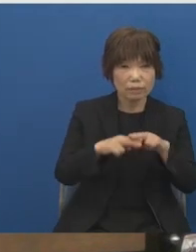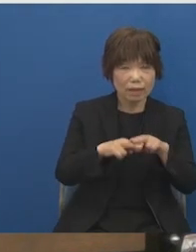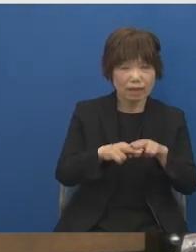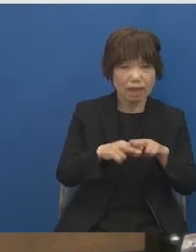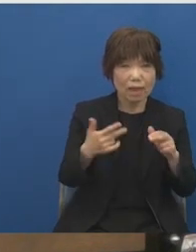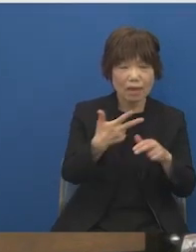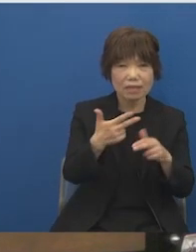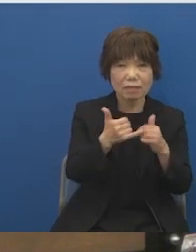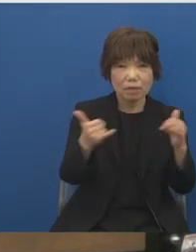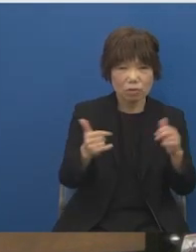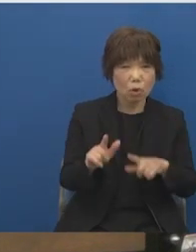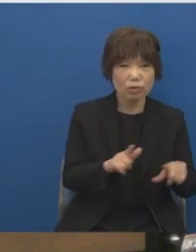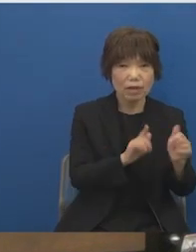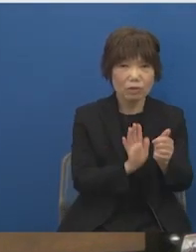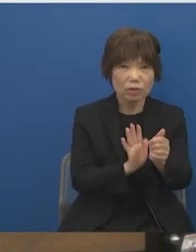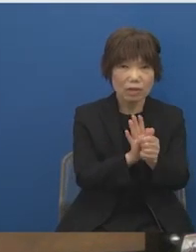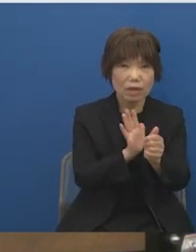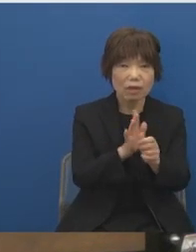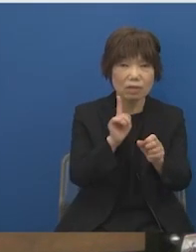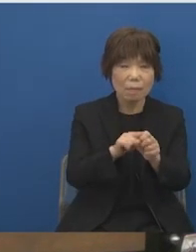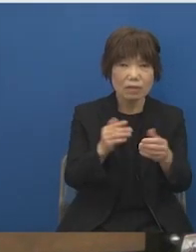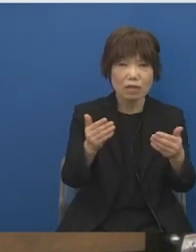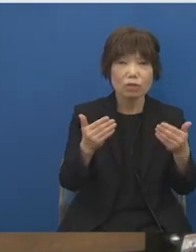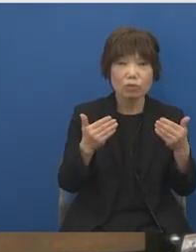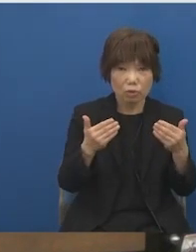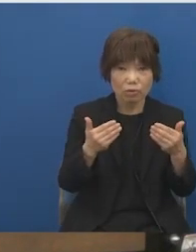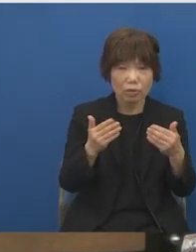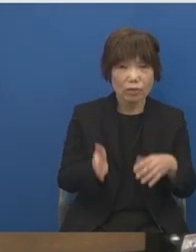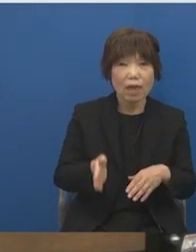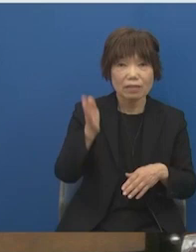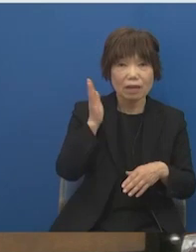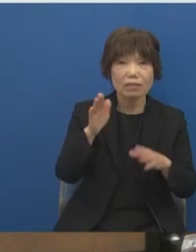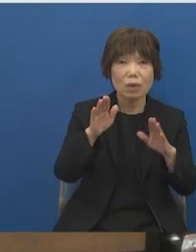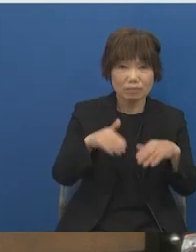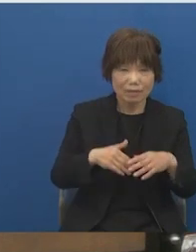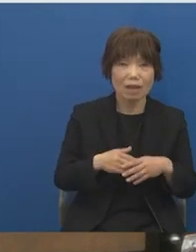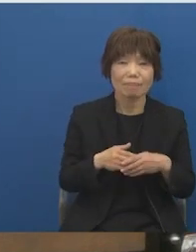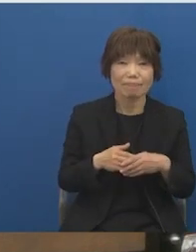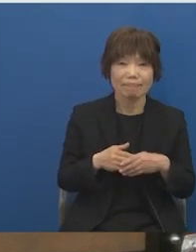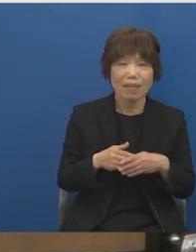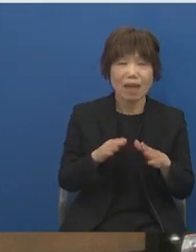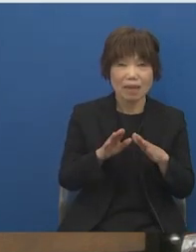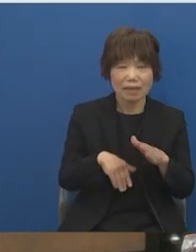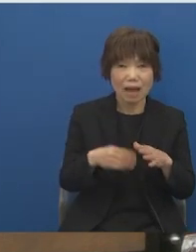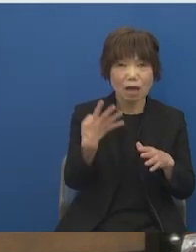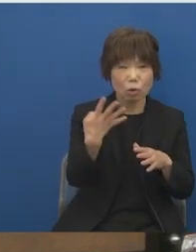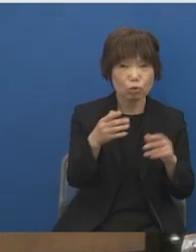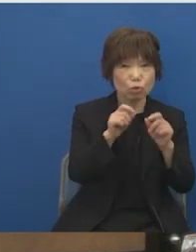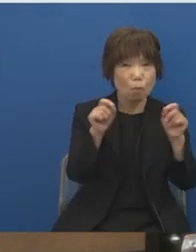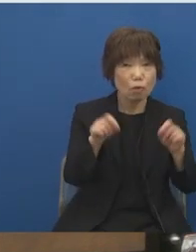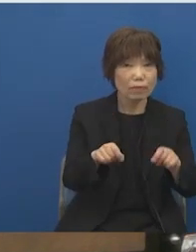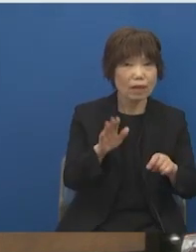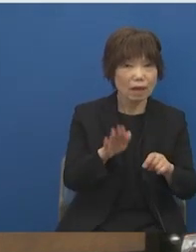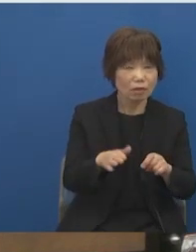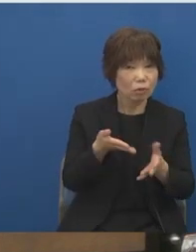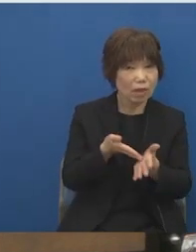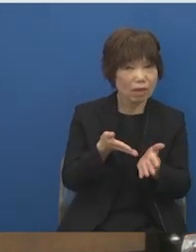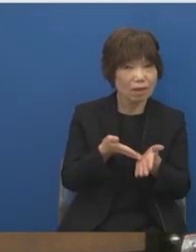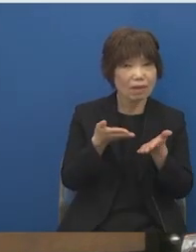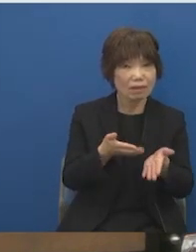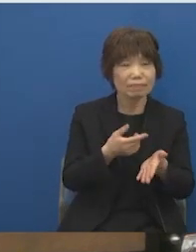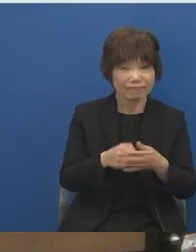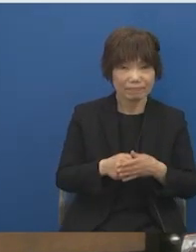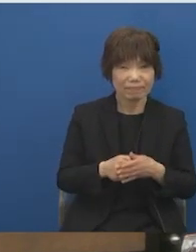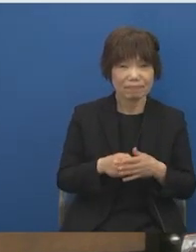下支えするために必要であることから賛成いたします。以下は4つの問題点を述べておきます。ま